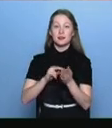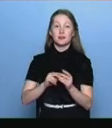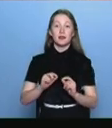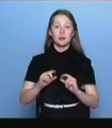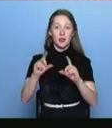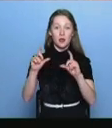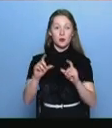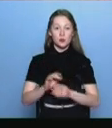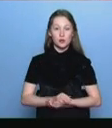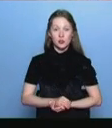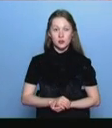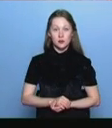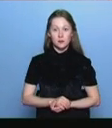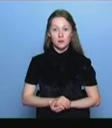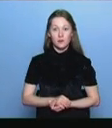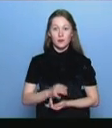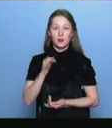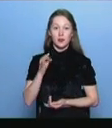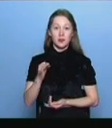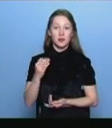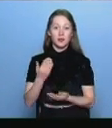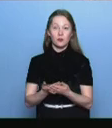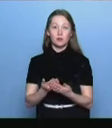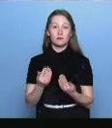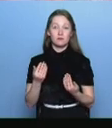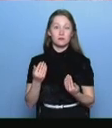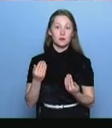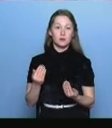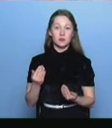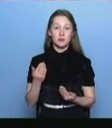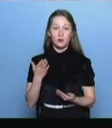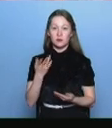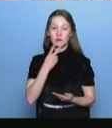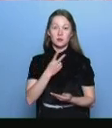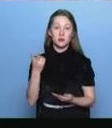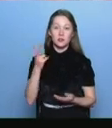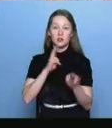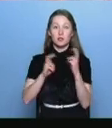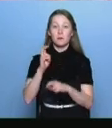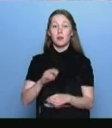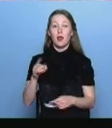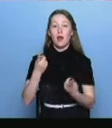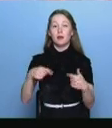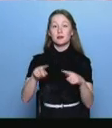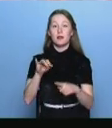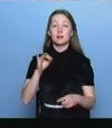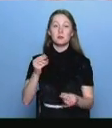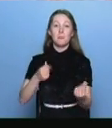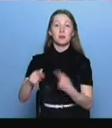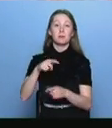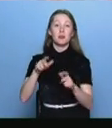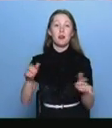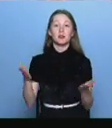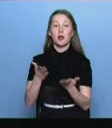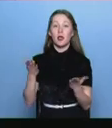да. То есть, ее на сегодня даже не хватает. Между тем, организациям и предпринимателям, которые в назначенный день